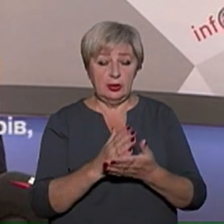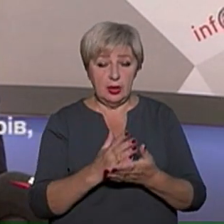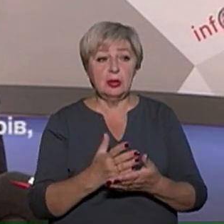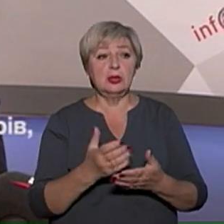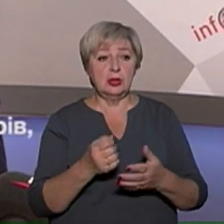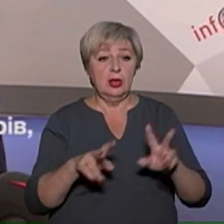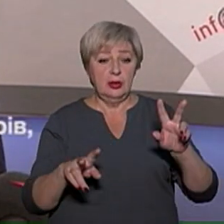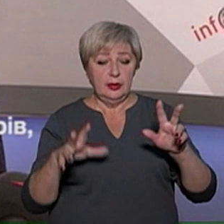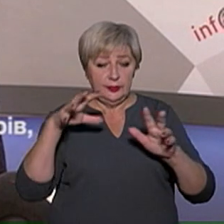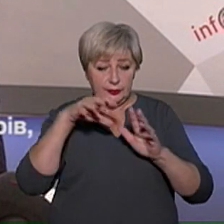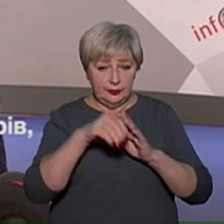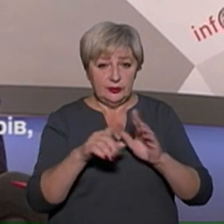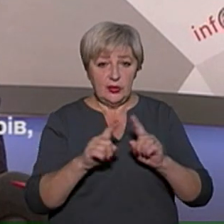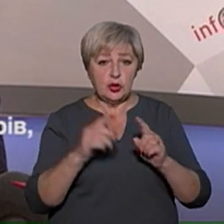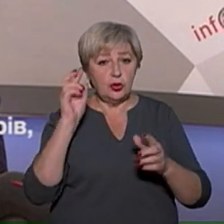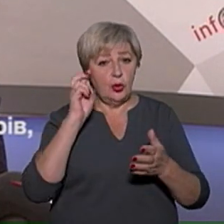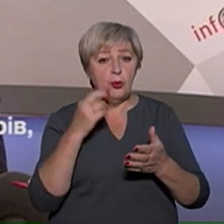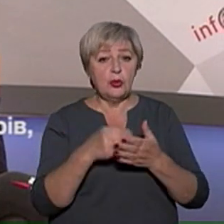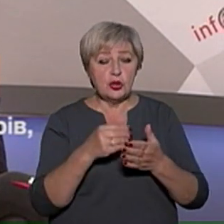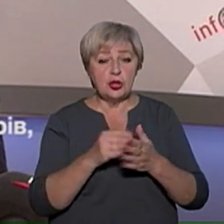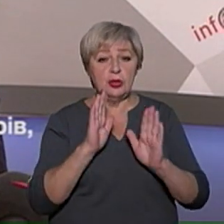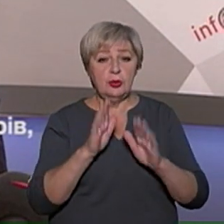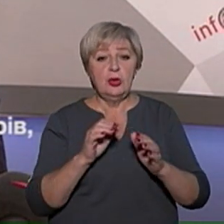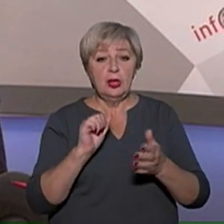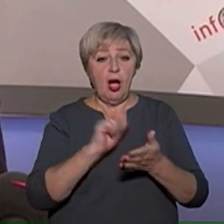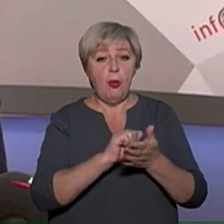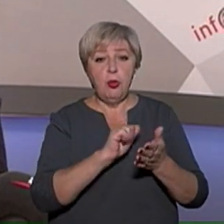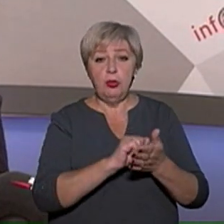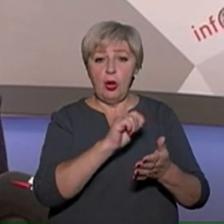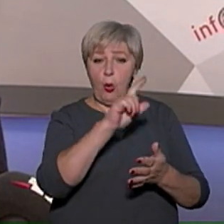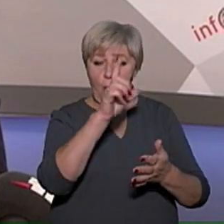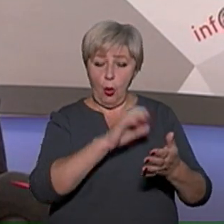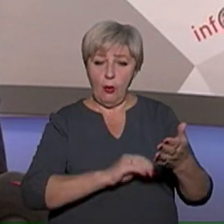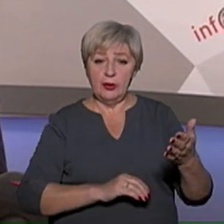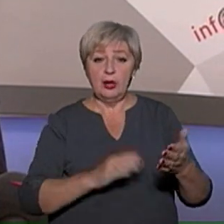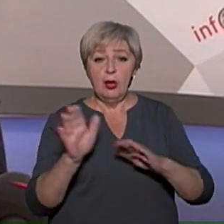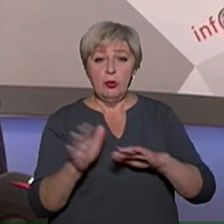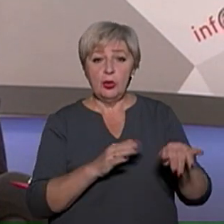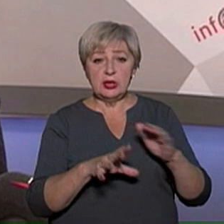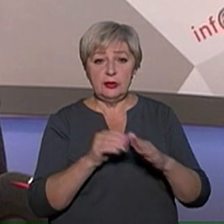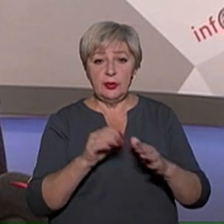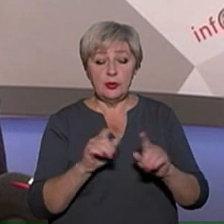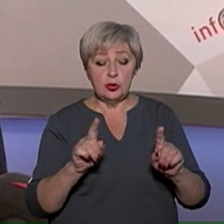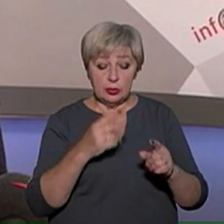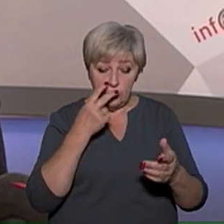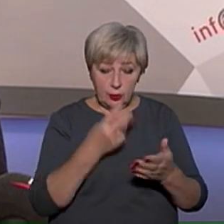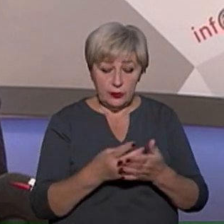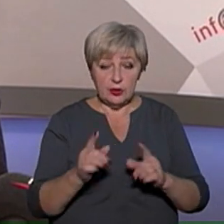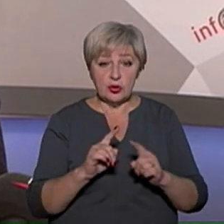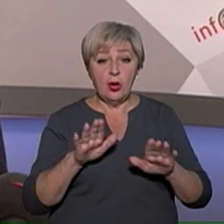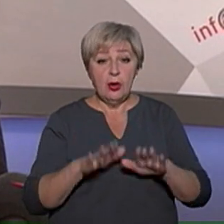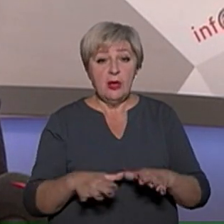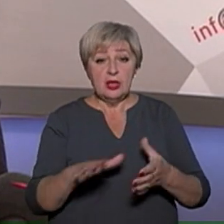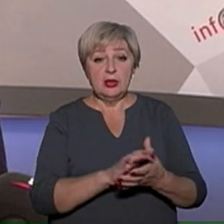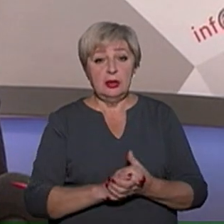что бюджет будет опубликован после выборов, где мы увидим, что местные советы, местные громады